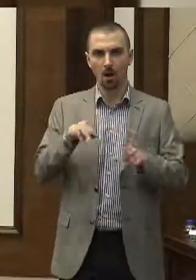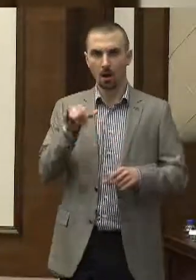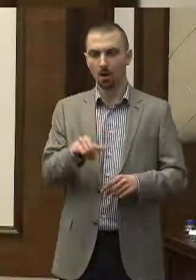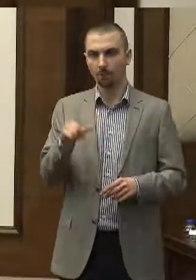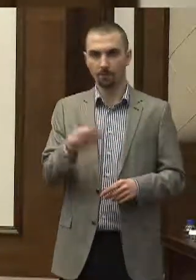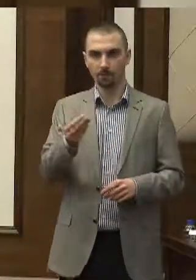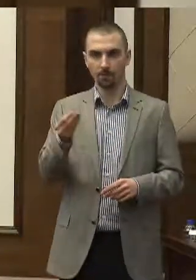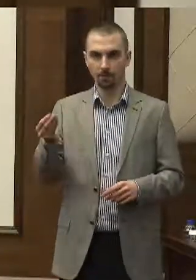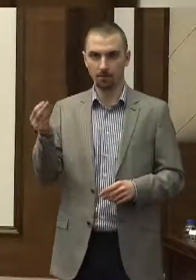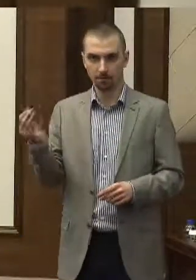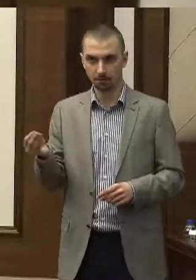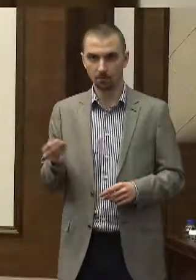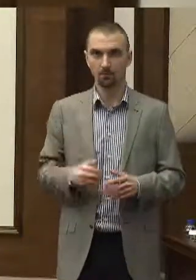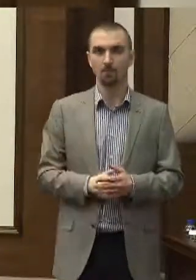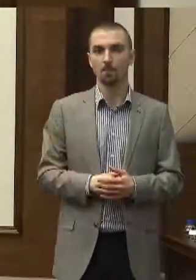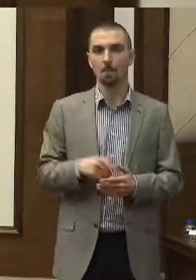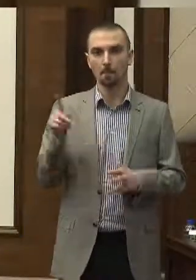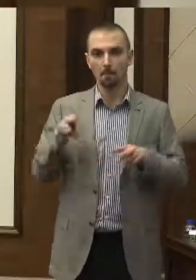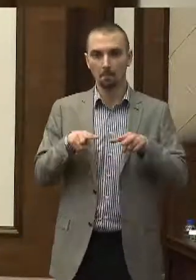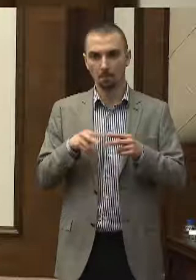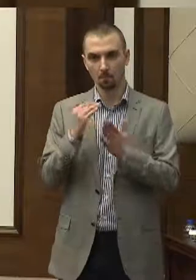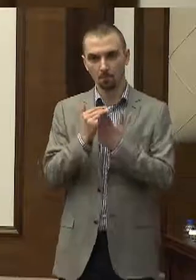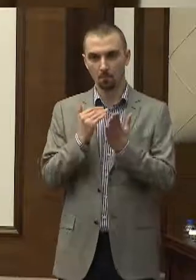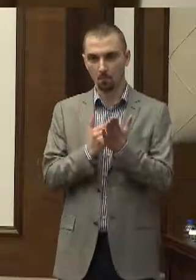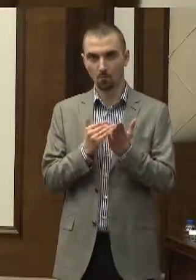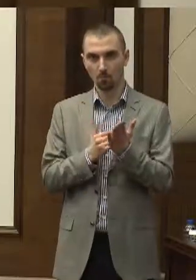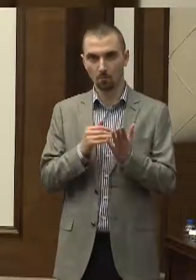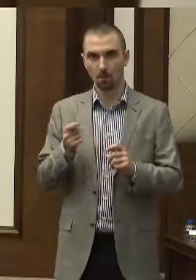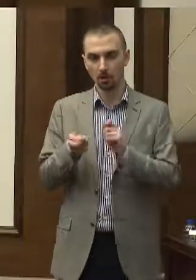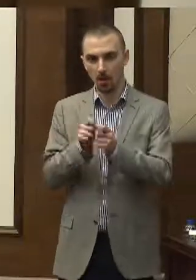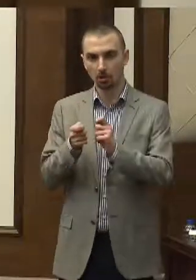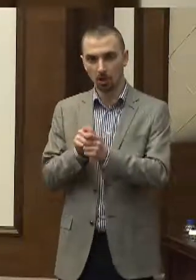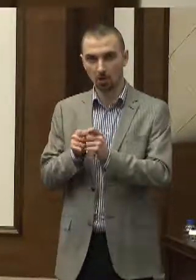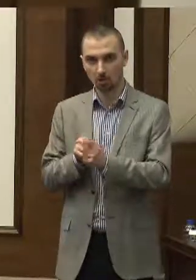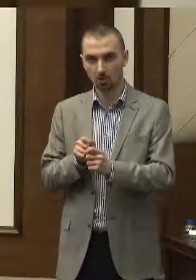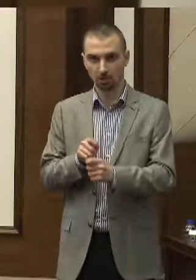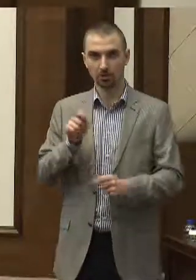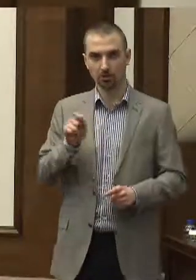1921 Anayasası'nın 10. ve 11. maddelerinde değişiklik yapılarak.